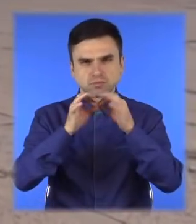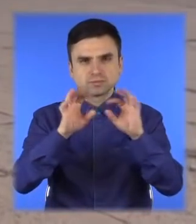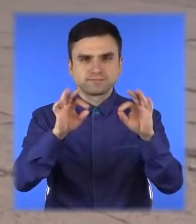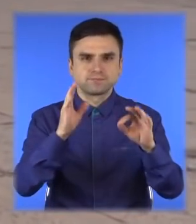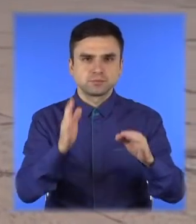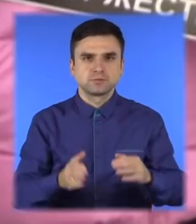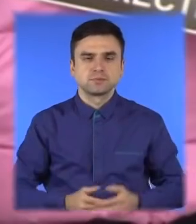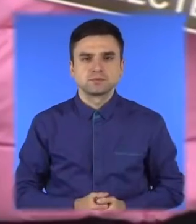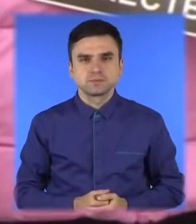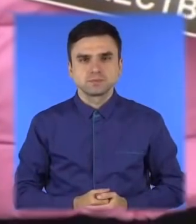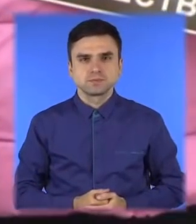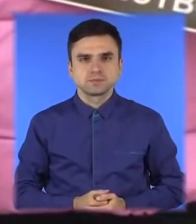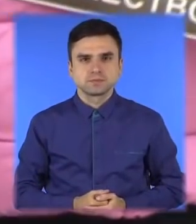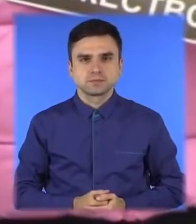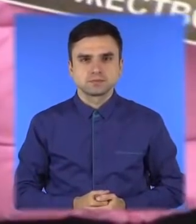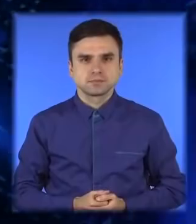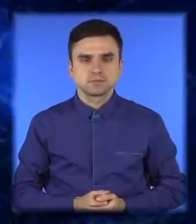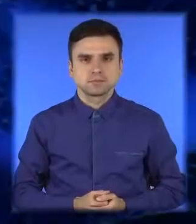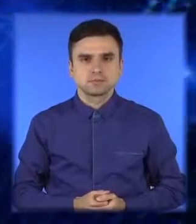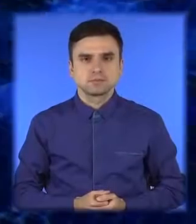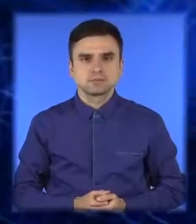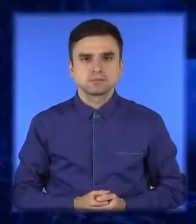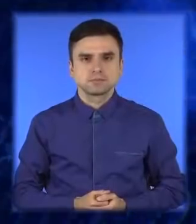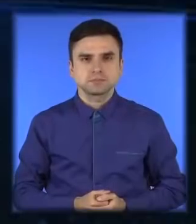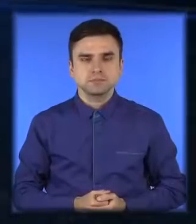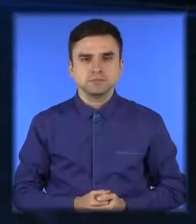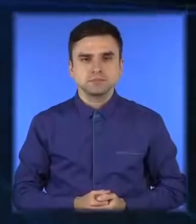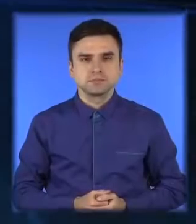Подробиці цих та інших новин далі.